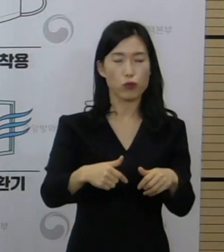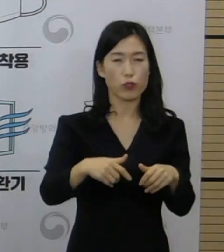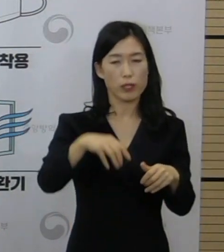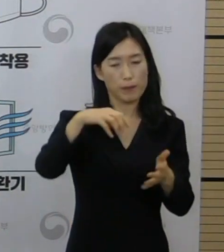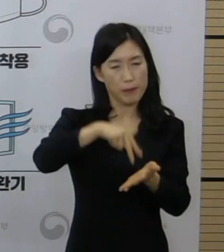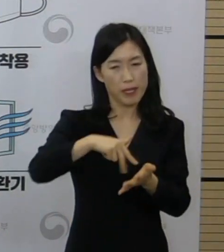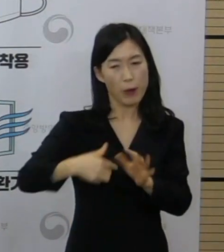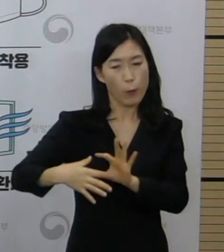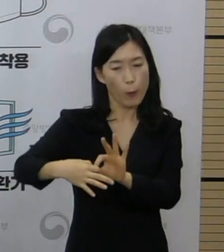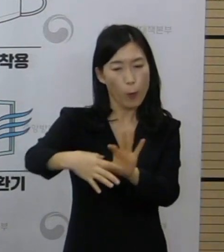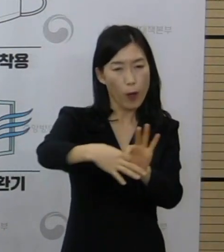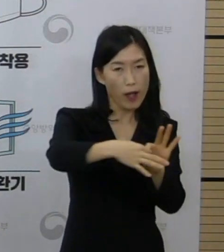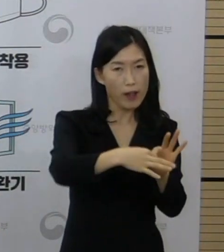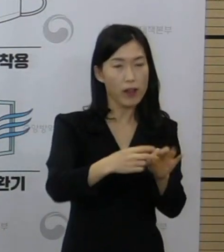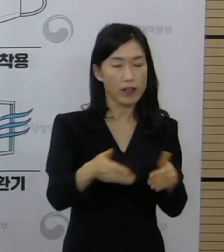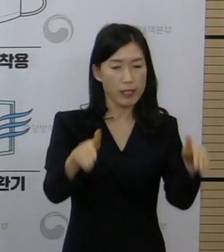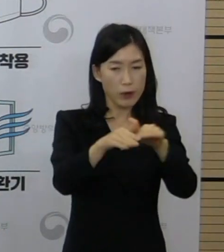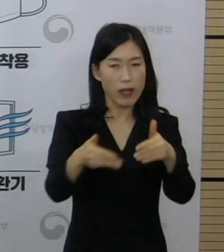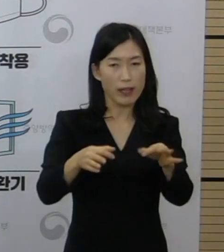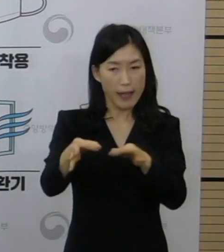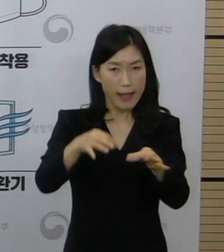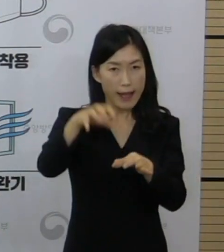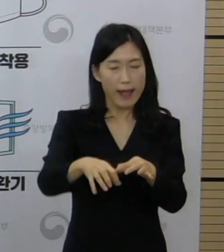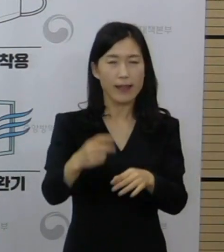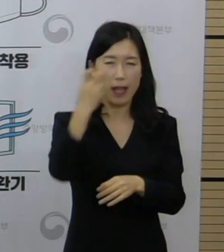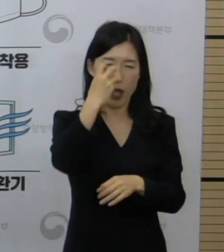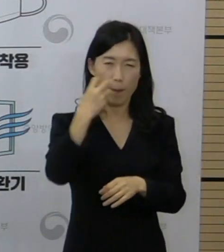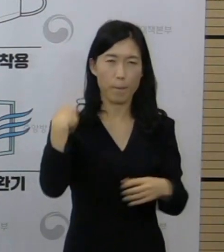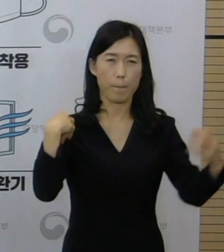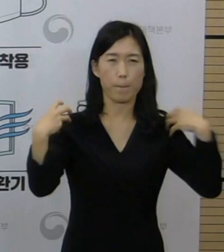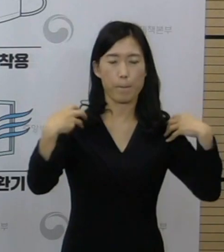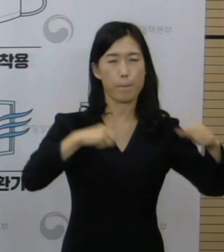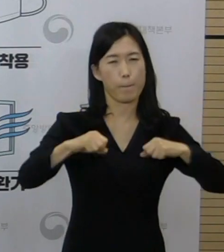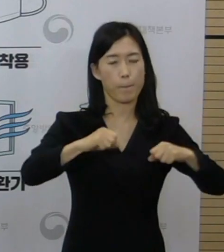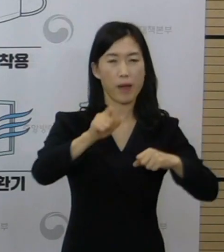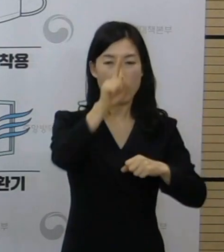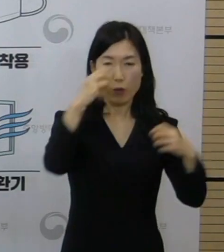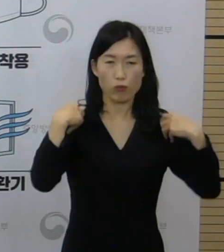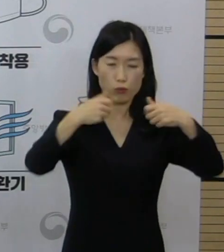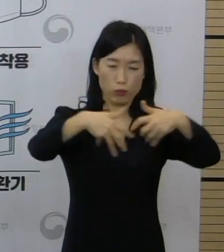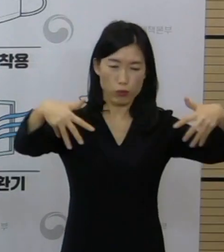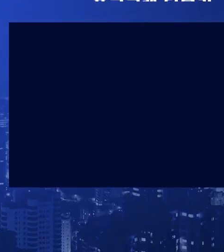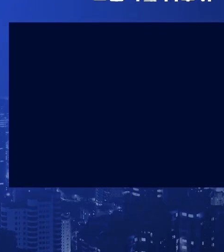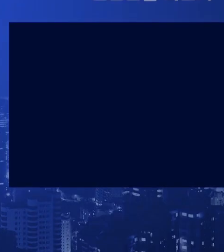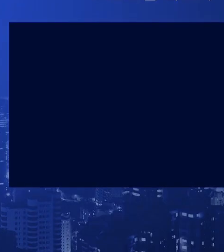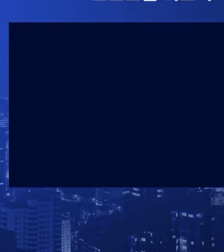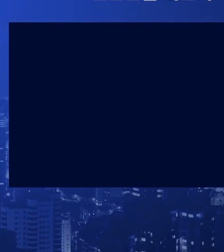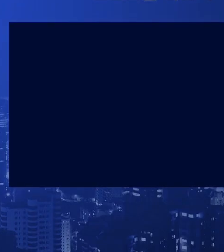지자체의 자체 점검 등 범정부 현장 점검을 추진할 계획입니다.